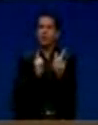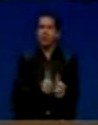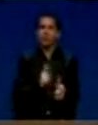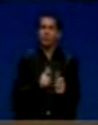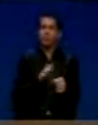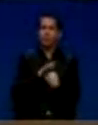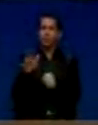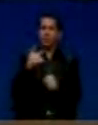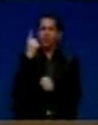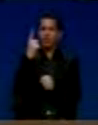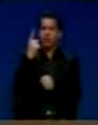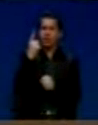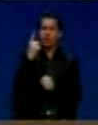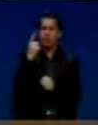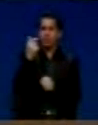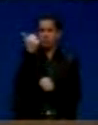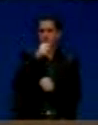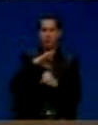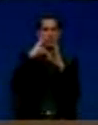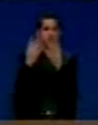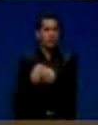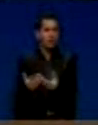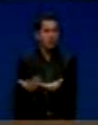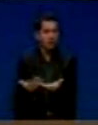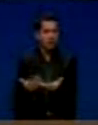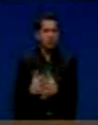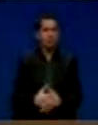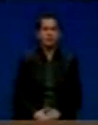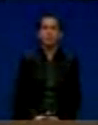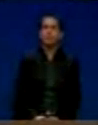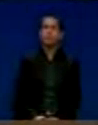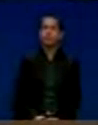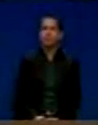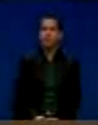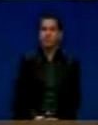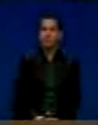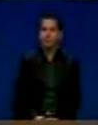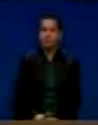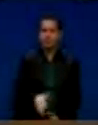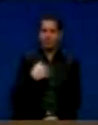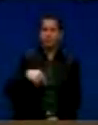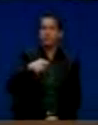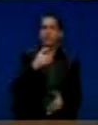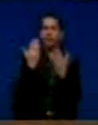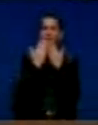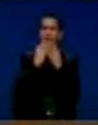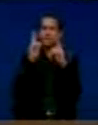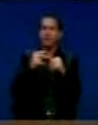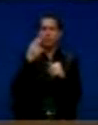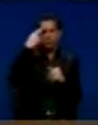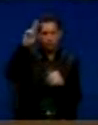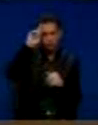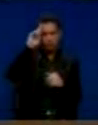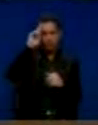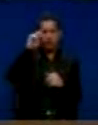kundër një regjimi fashist kudo që ai ndodhë? Po ashtu, a nuk kemi shkolla që me krenari bartin emrat e dëshmorëve kombëtar